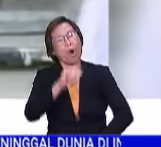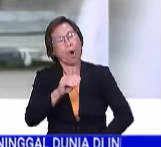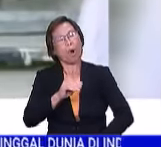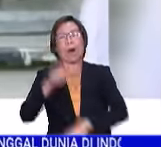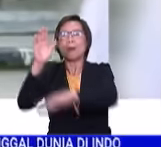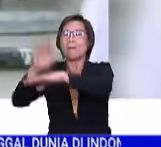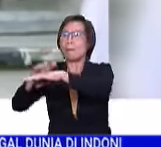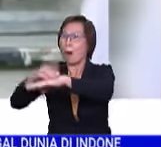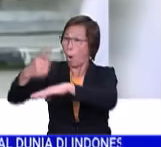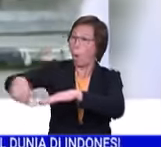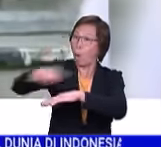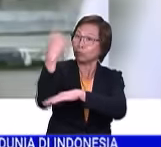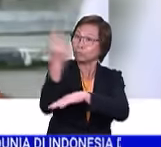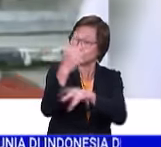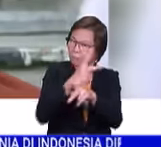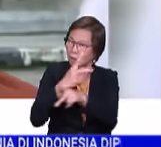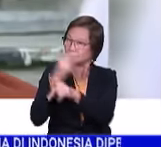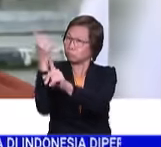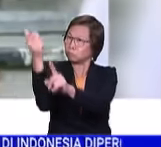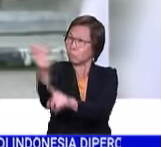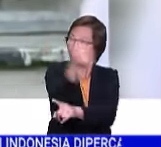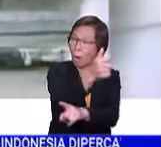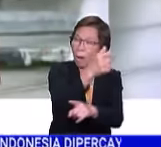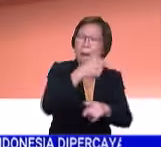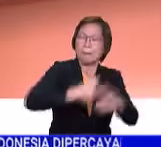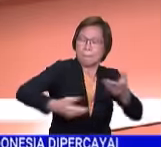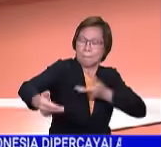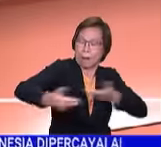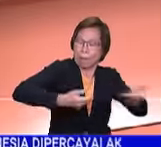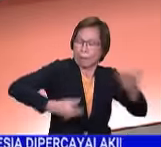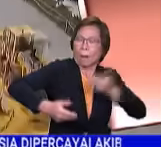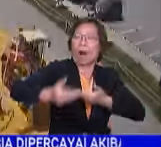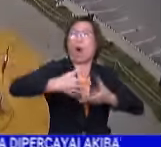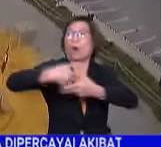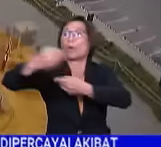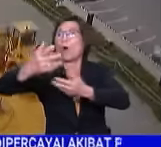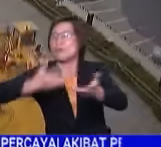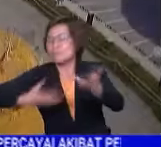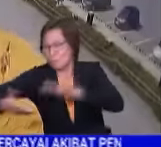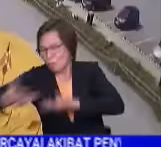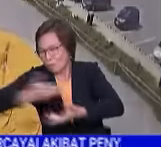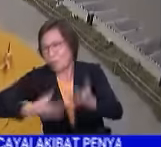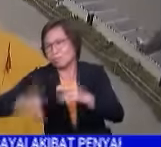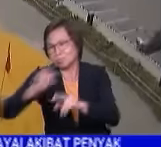menganjak orang ramai sentiasa menjaga diri ketika berurusan dengan orang ramai.